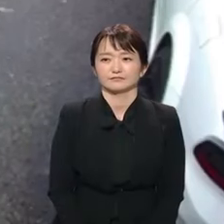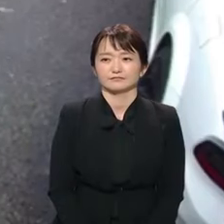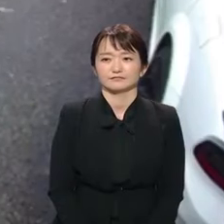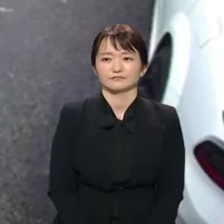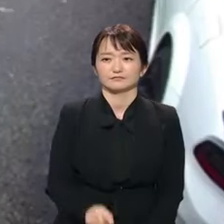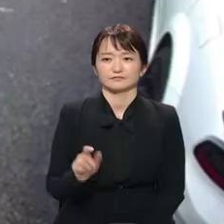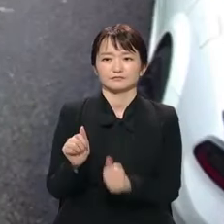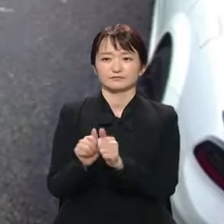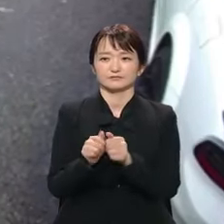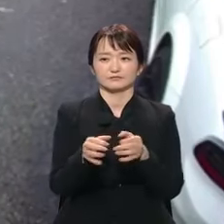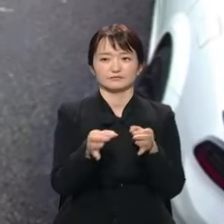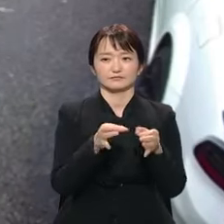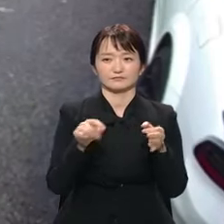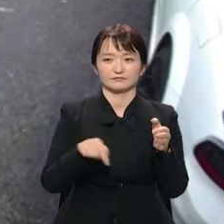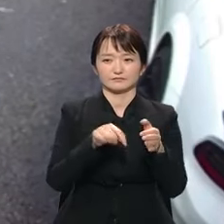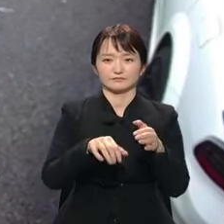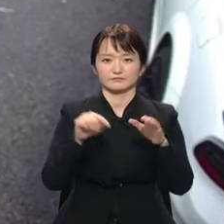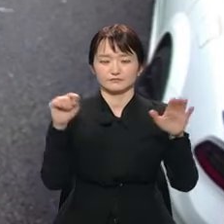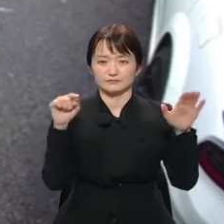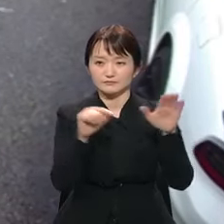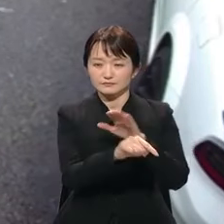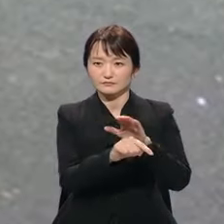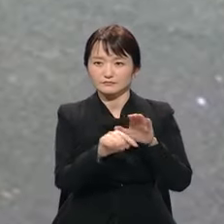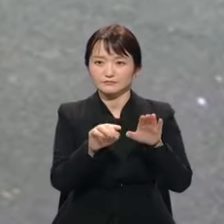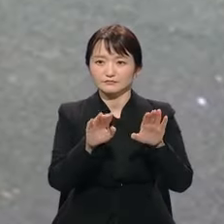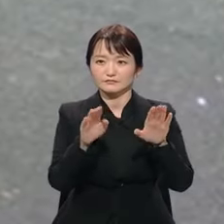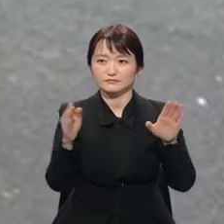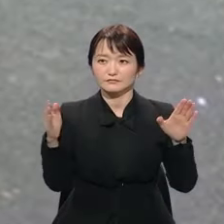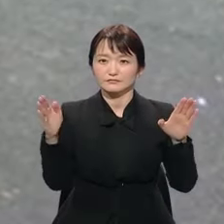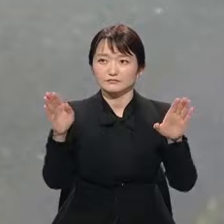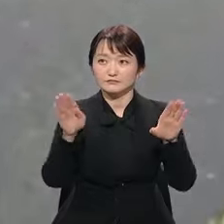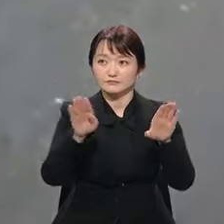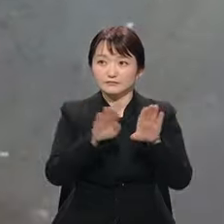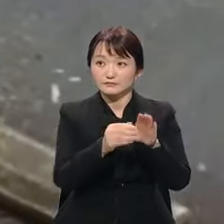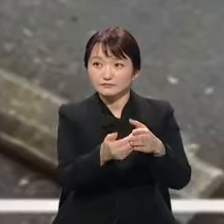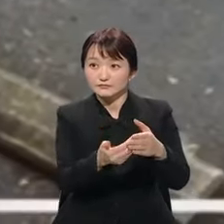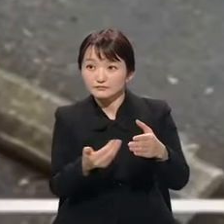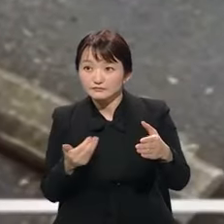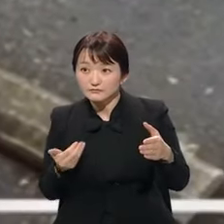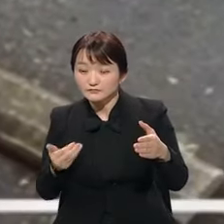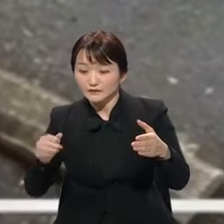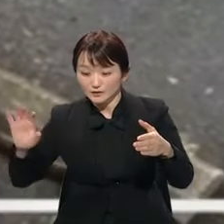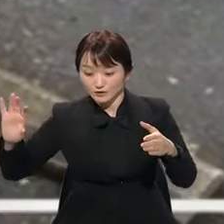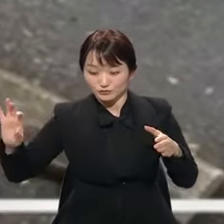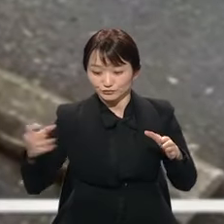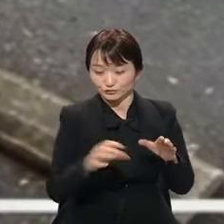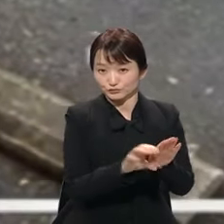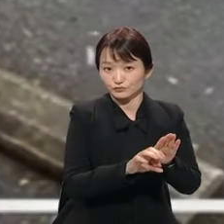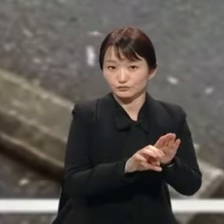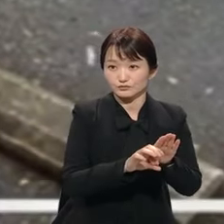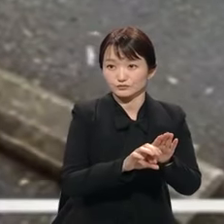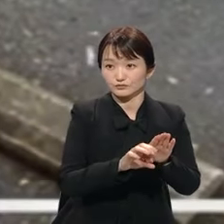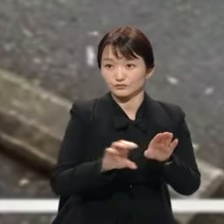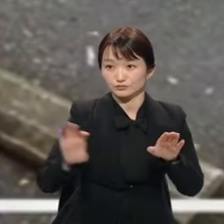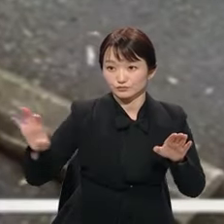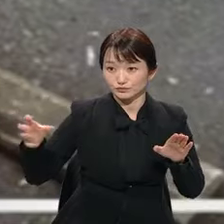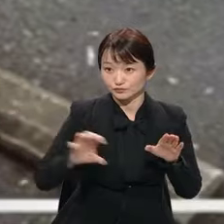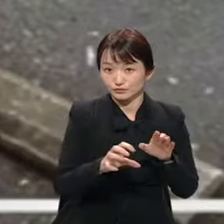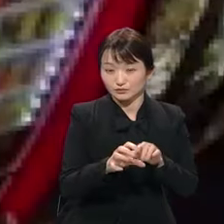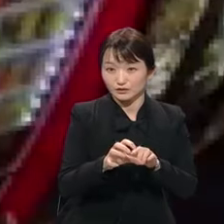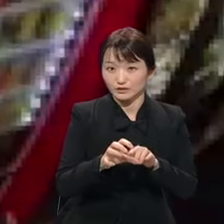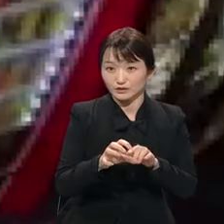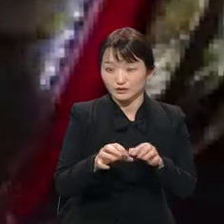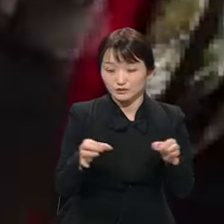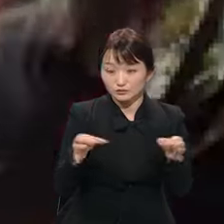한 남성이 가게 안으로 들어갑니다. 그런데 문이 채 닫히기도 전에 무언가가 빠르게 날아와 꽂혔습니다. 이거 뭐야? 간발의